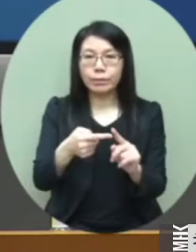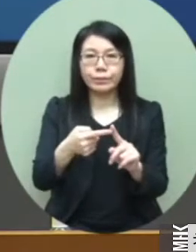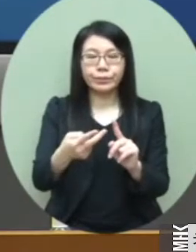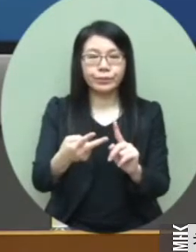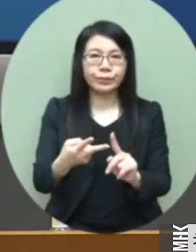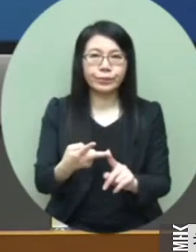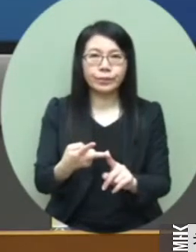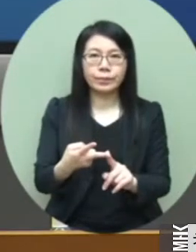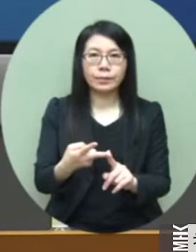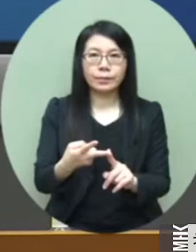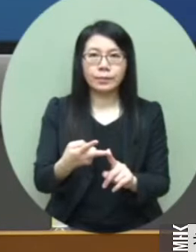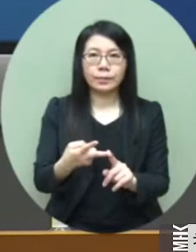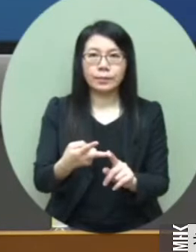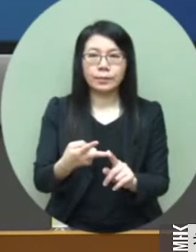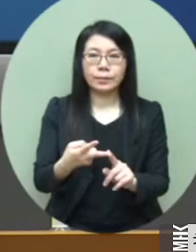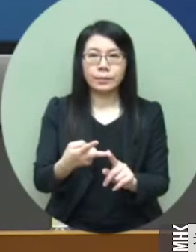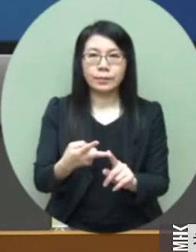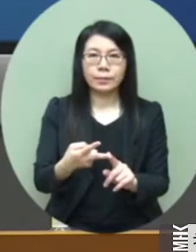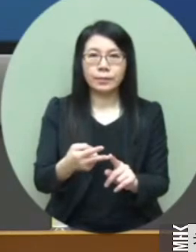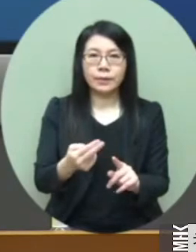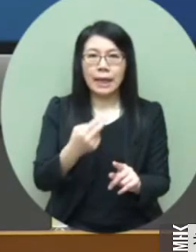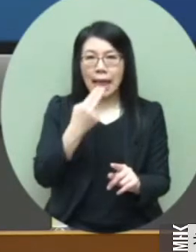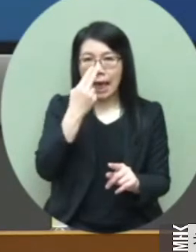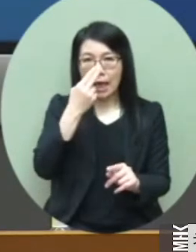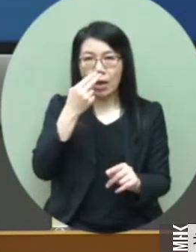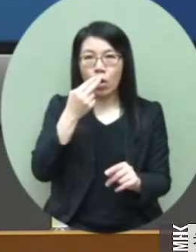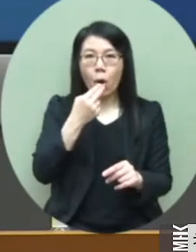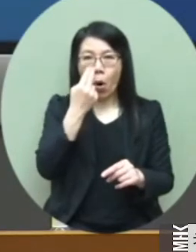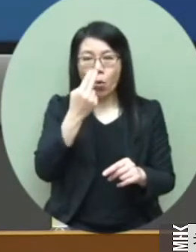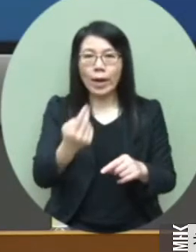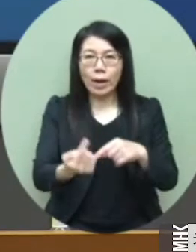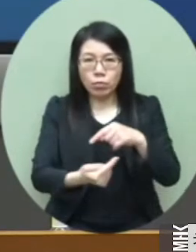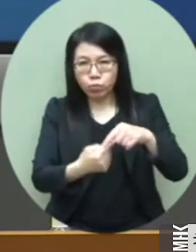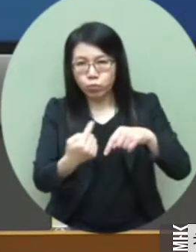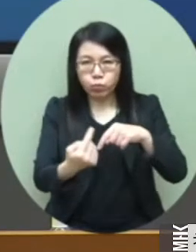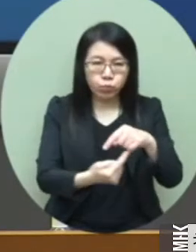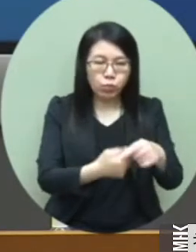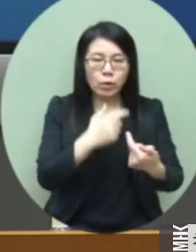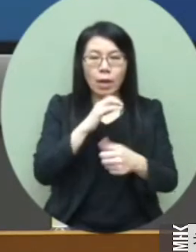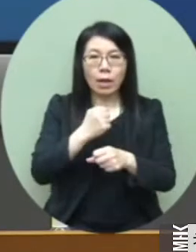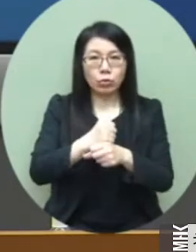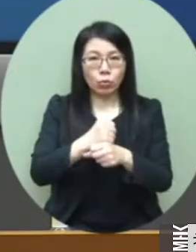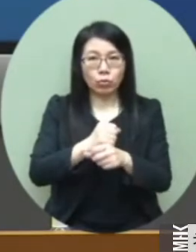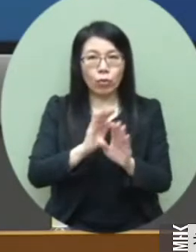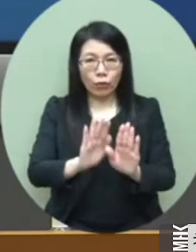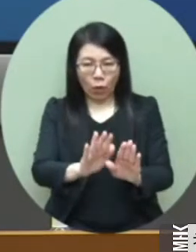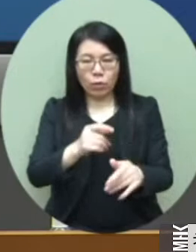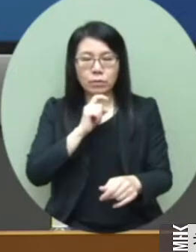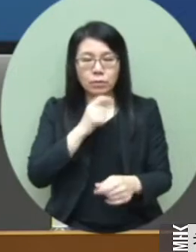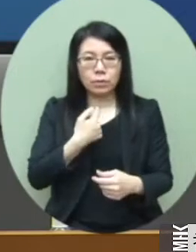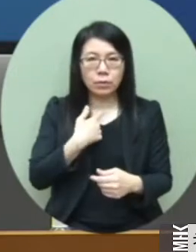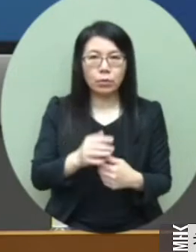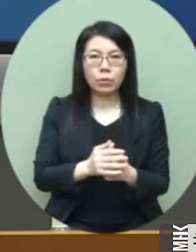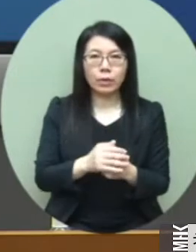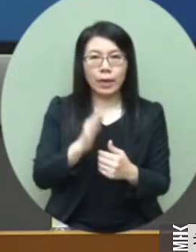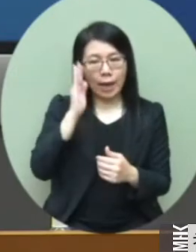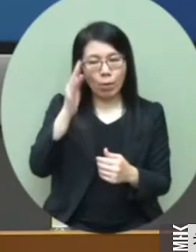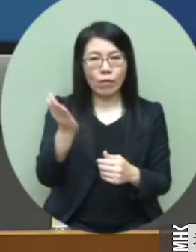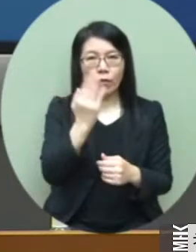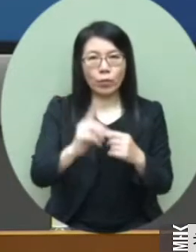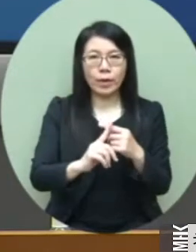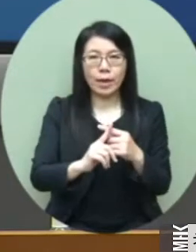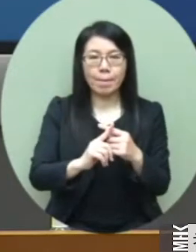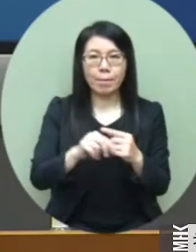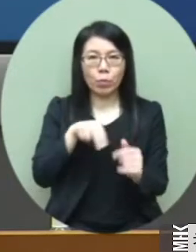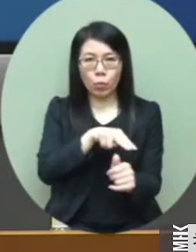个换气的一个要求等等，这些都是把这个风险就是管理得好。